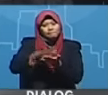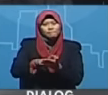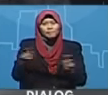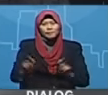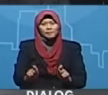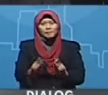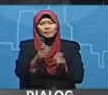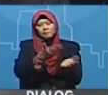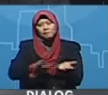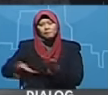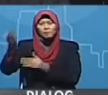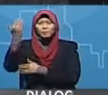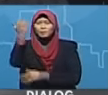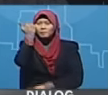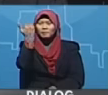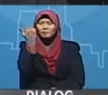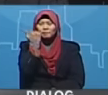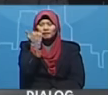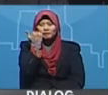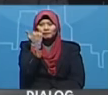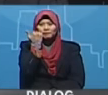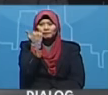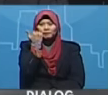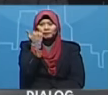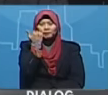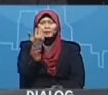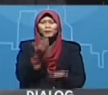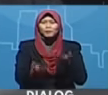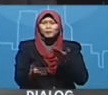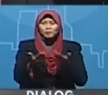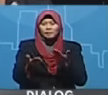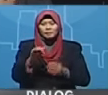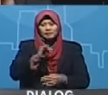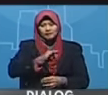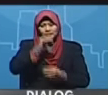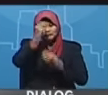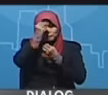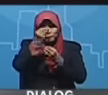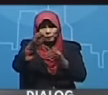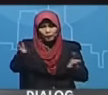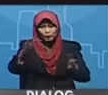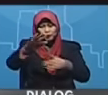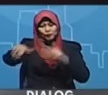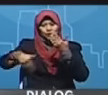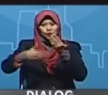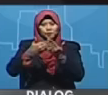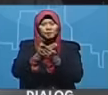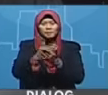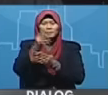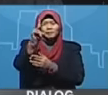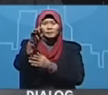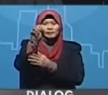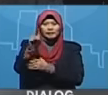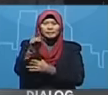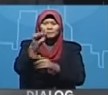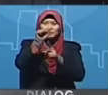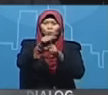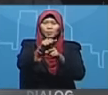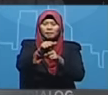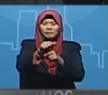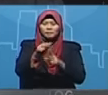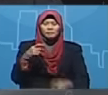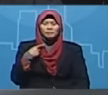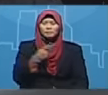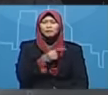bawa ke mahkamah. Tapi ingin saya menyebut di sini, mungkin saya nak bagi tahu penonton semua ni, sebenarnya kes-kes penipuan ni kita kena